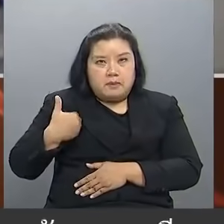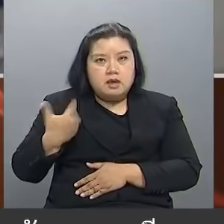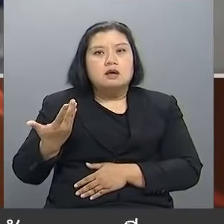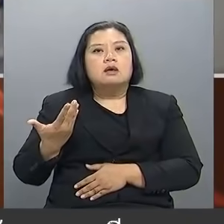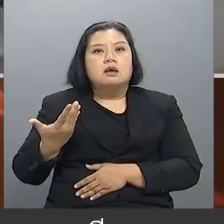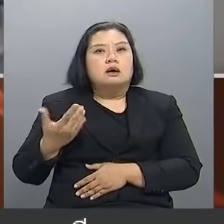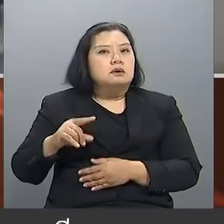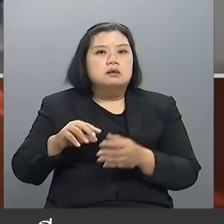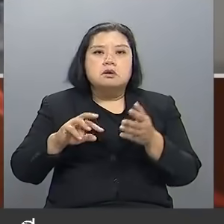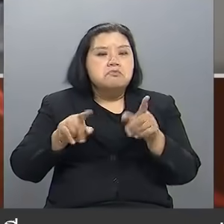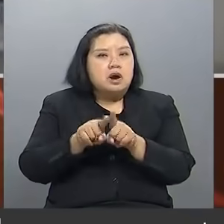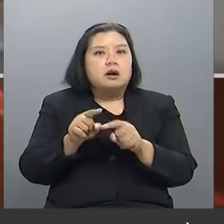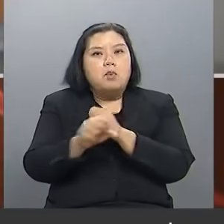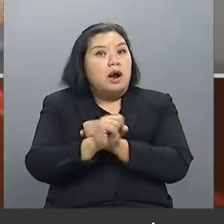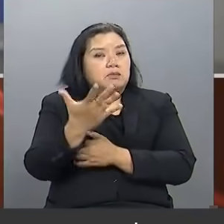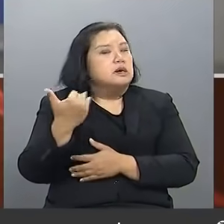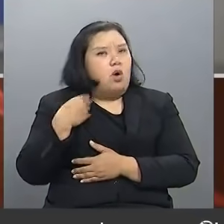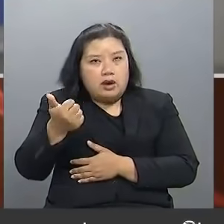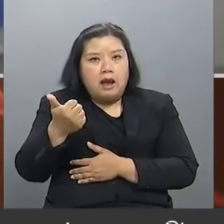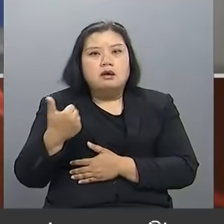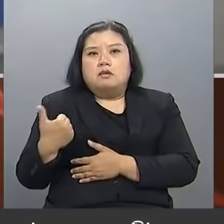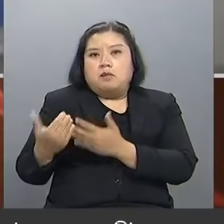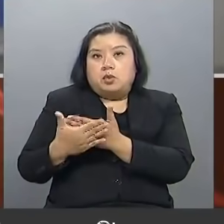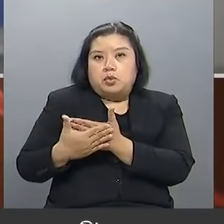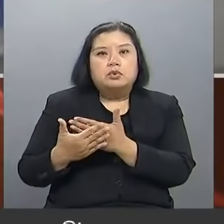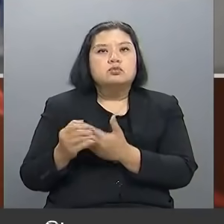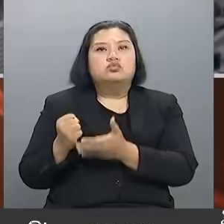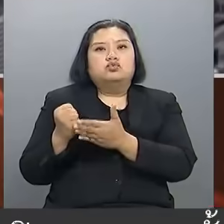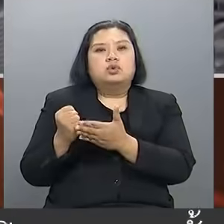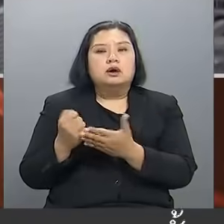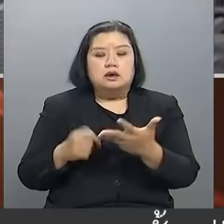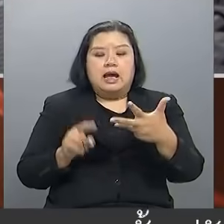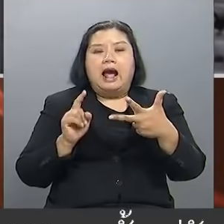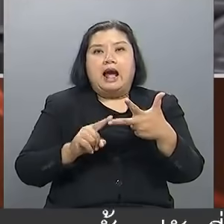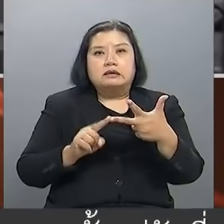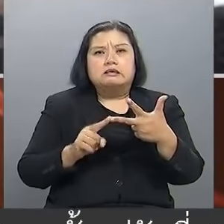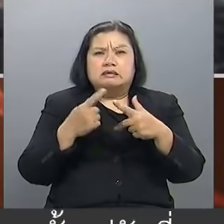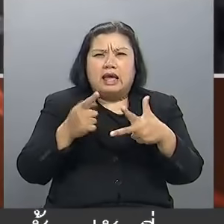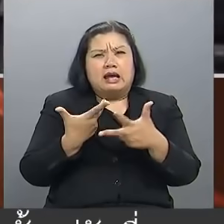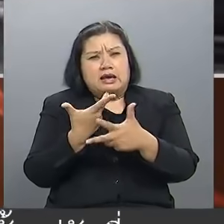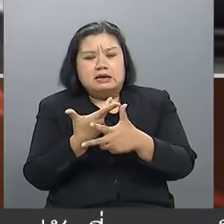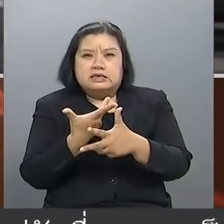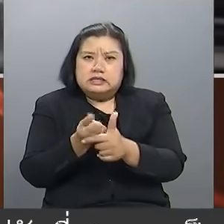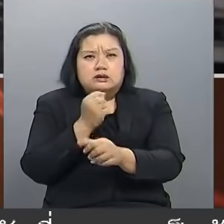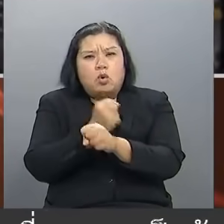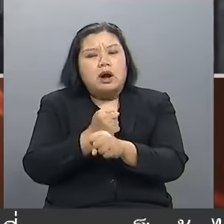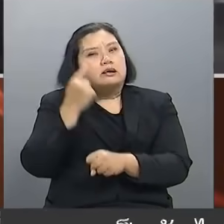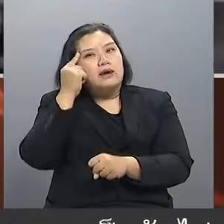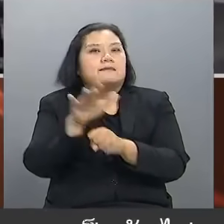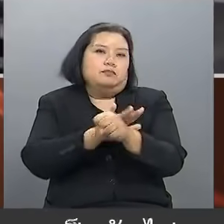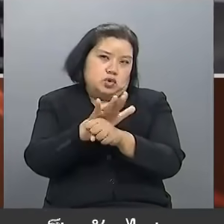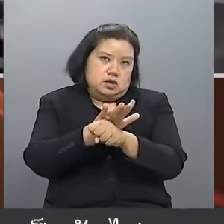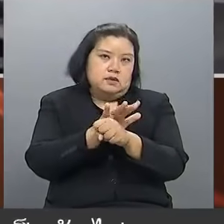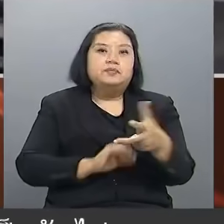ๆซื้อไม่ไปเพิ่มจำนวนการกระตุ้นภูมิต้านทางจะได้ระดับต่ำกว่าวัคซีนที่กล่าวมาจากข้างต้นข้อเสียของวัคซีน